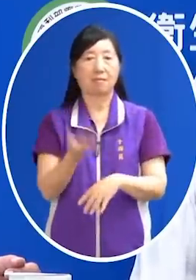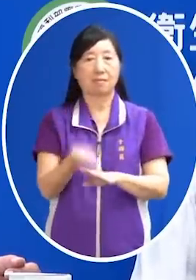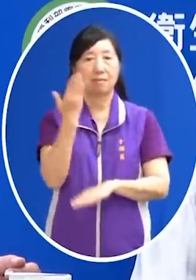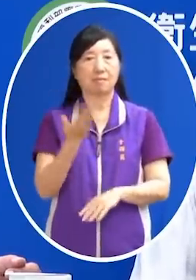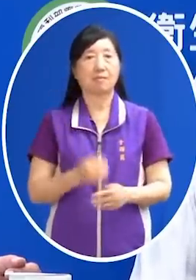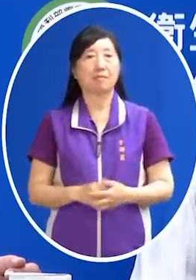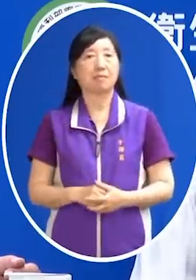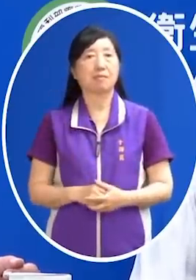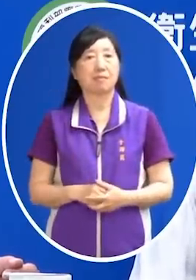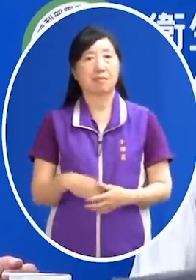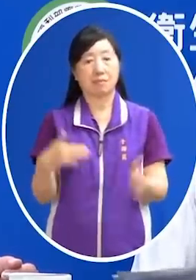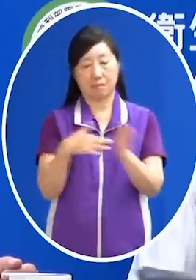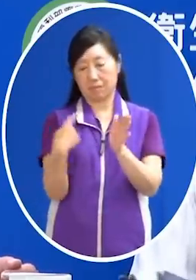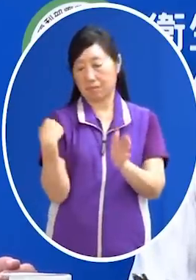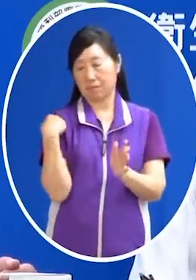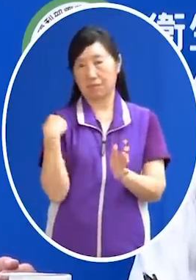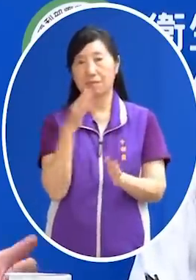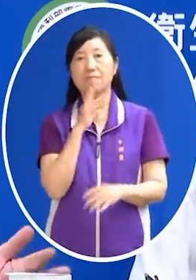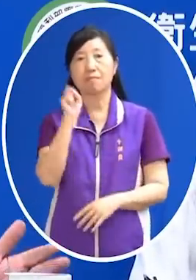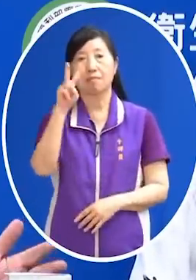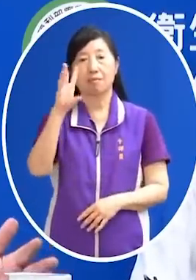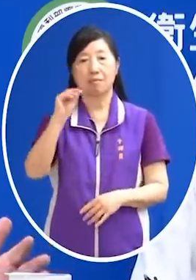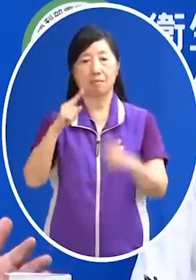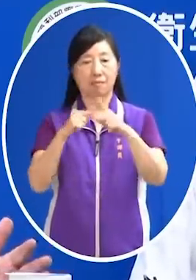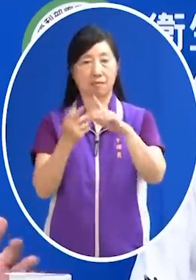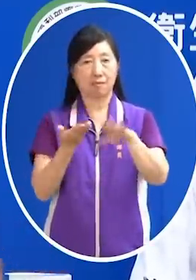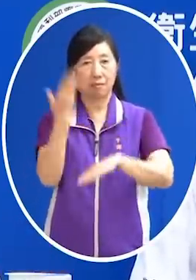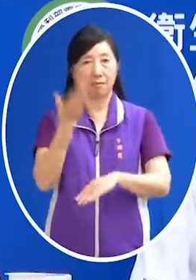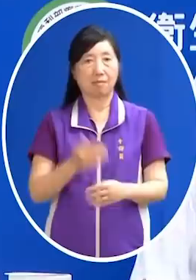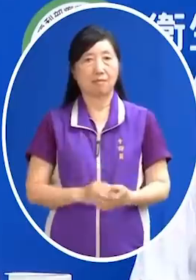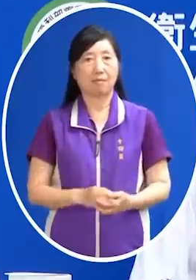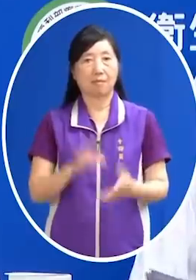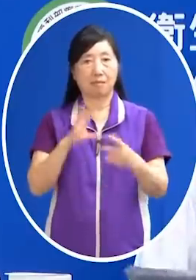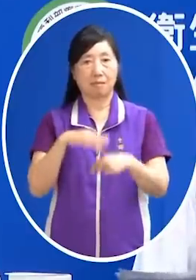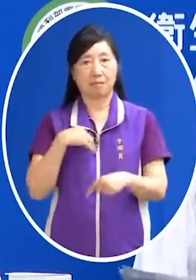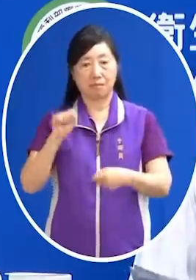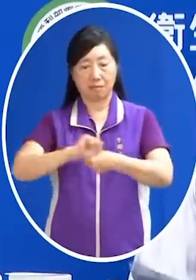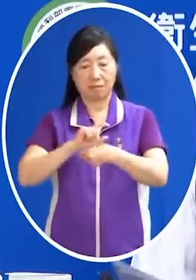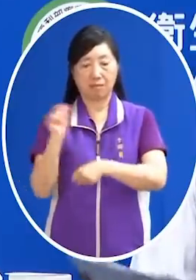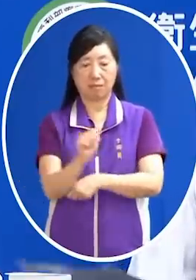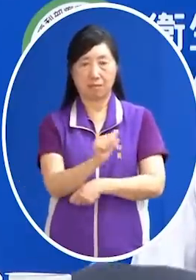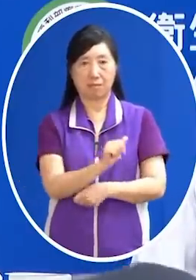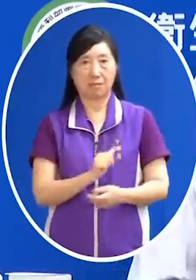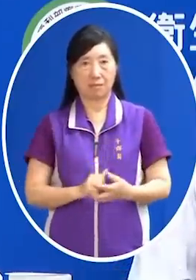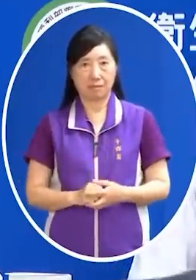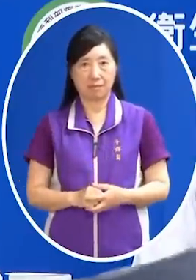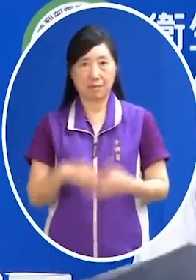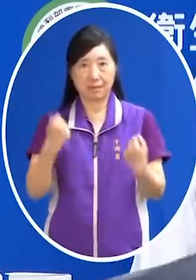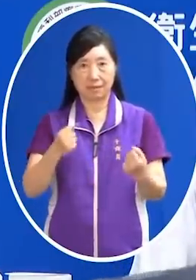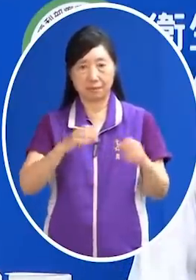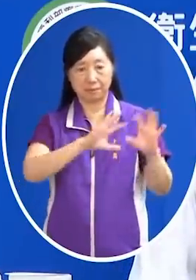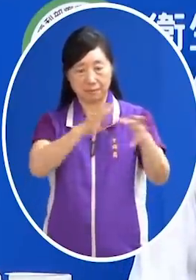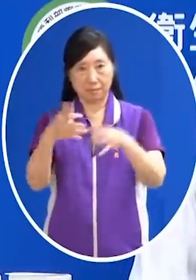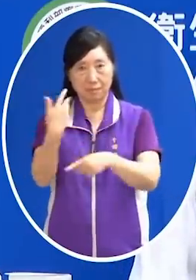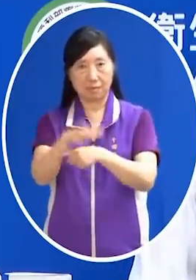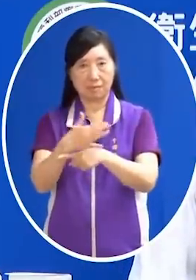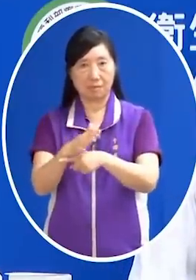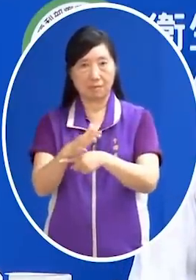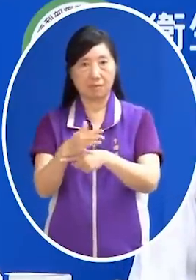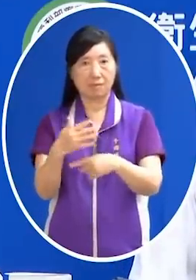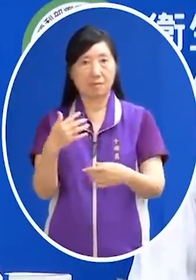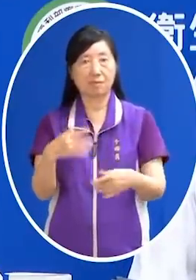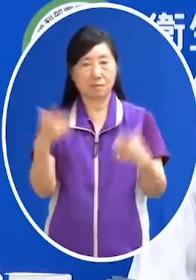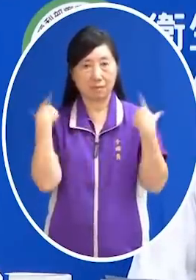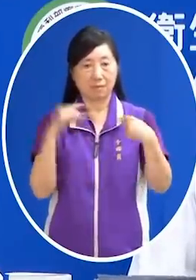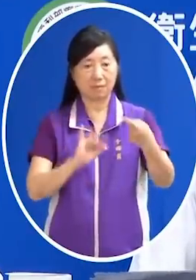那到昨天就破200万，其实那速度非常的快。那整个在国际上的死亡率也从那时